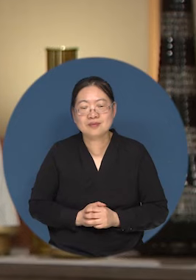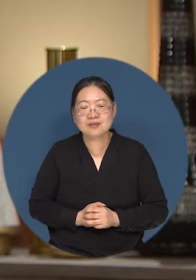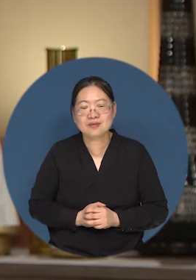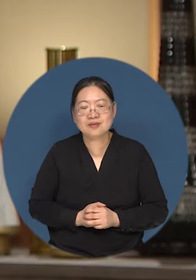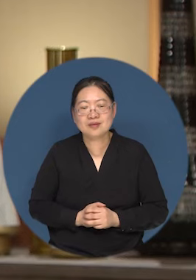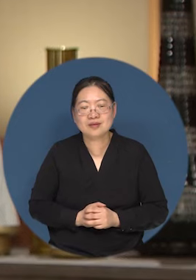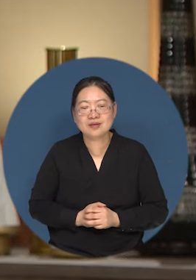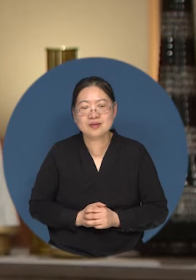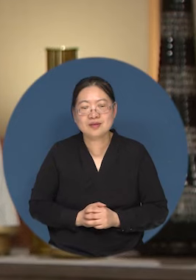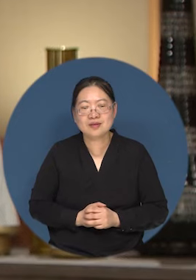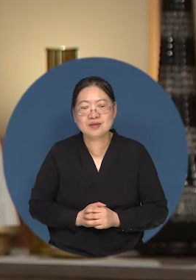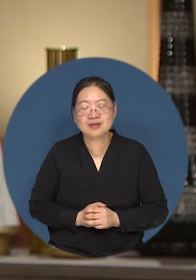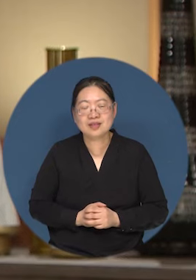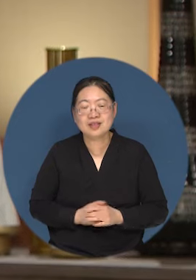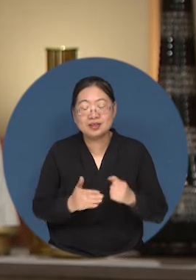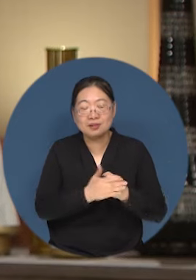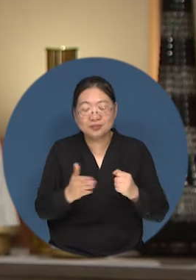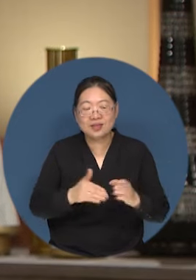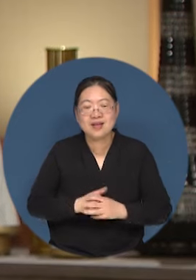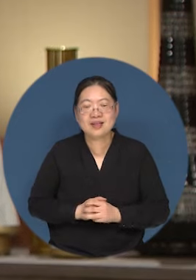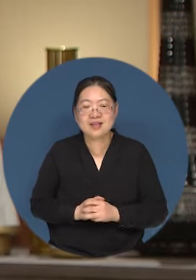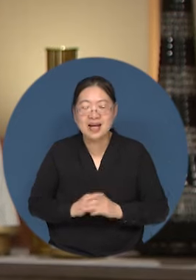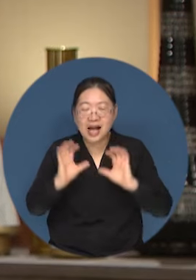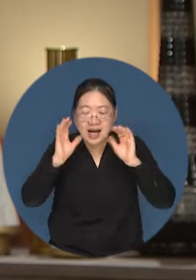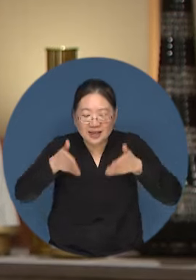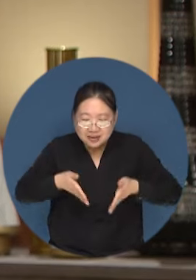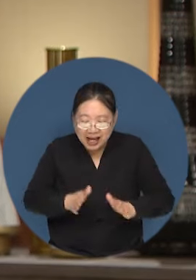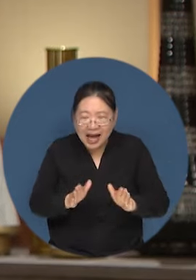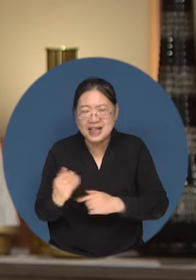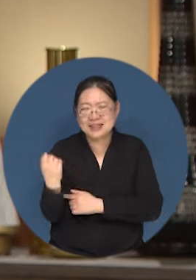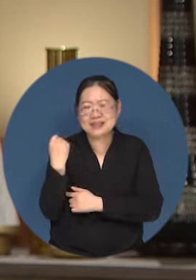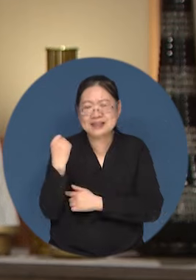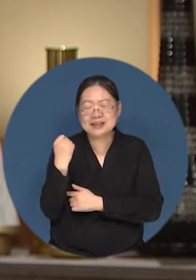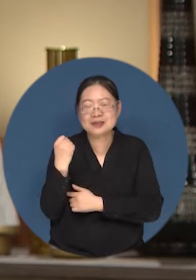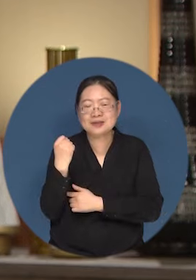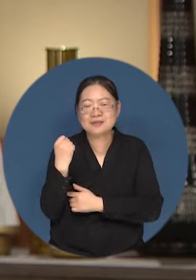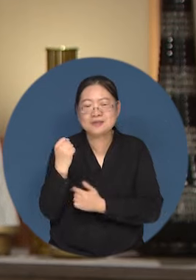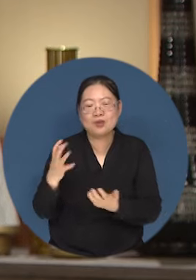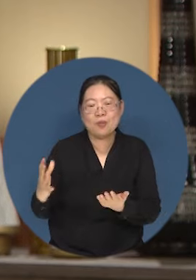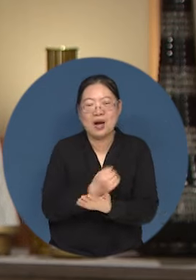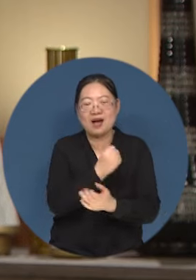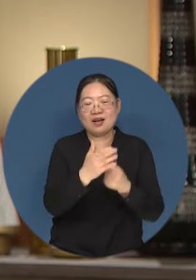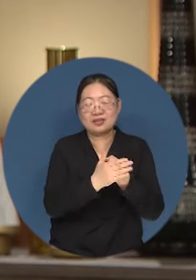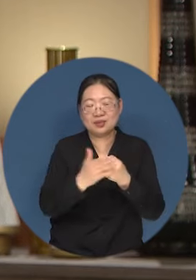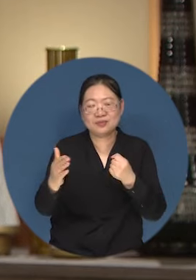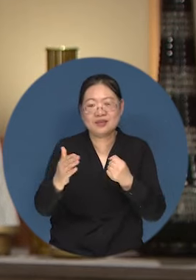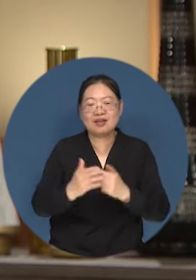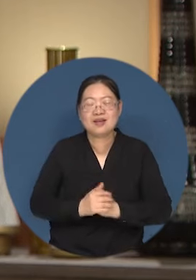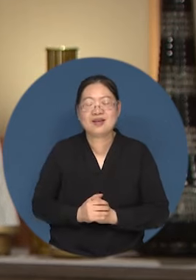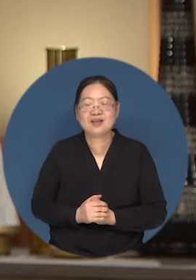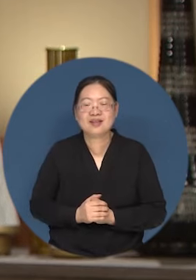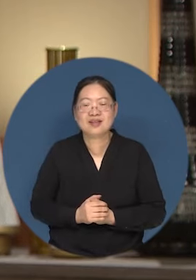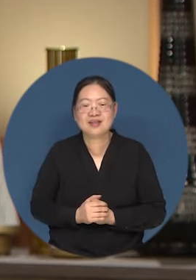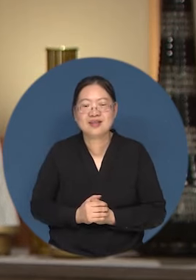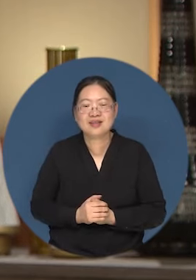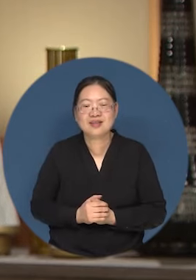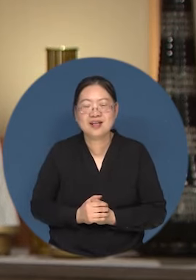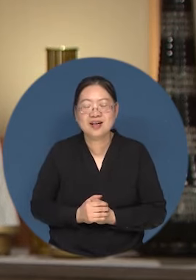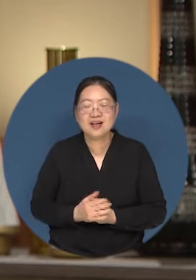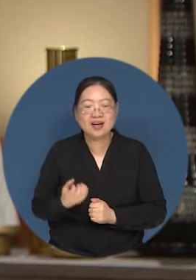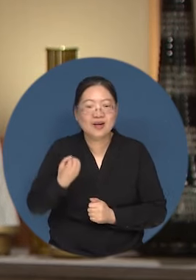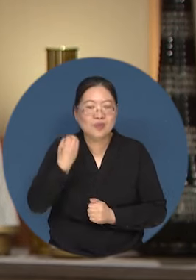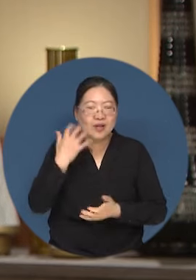돌고래의 재생산율, 그러니까 새끼를 낳는 데 투자돼야 될 에너지까지 노는 데 써서 개체 수가